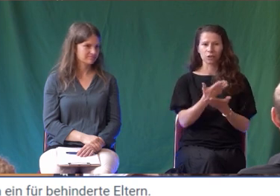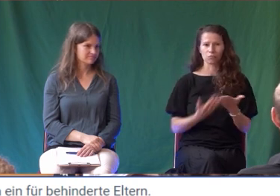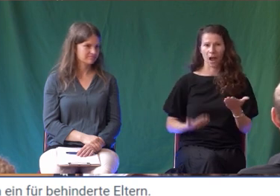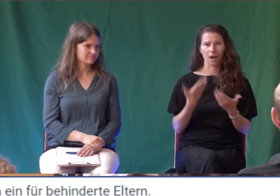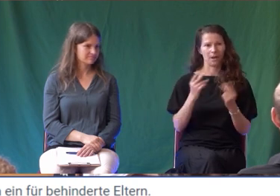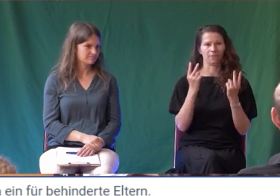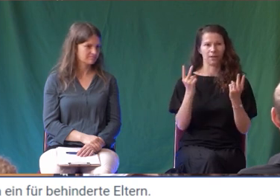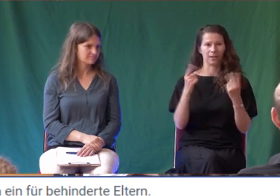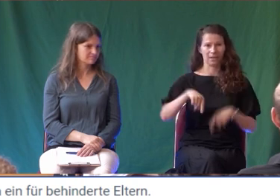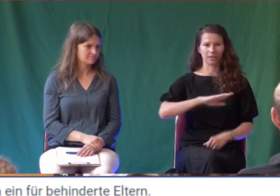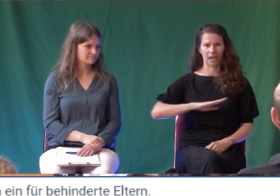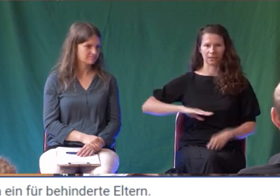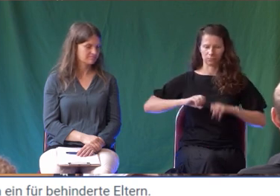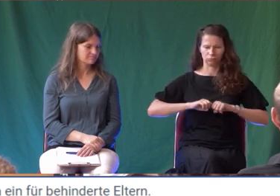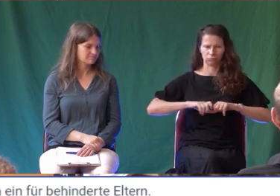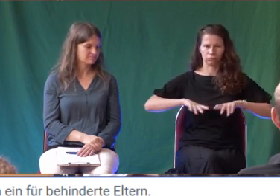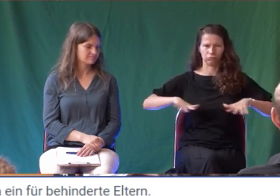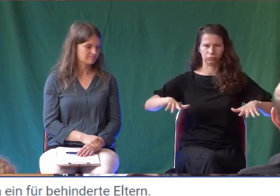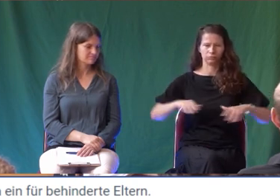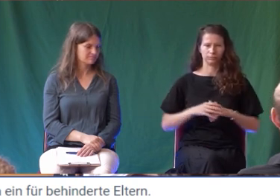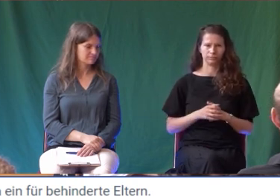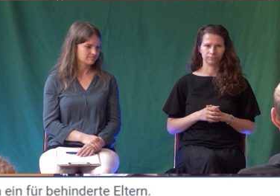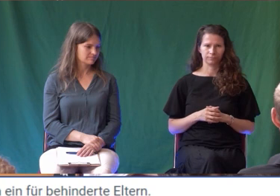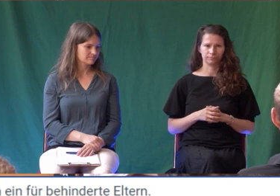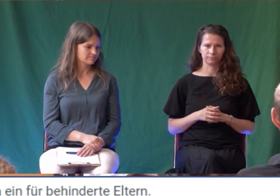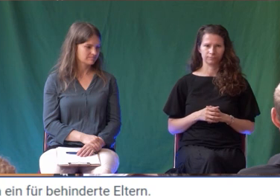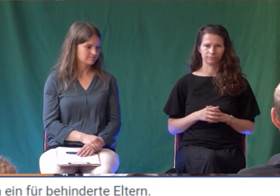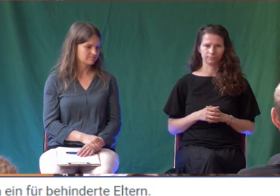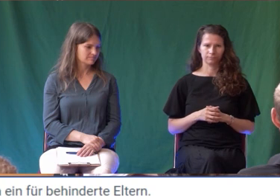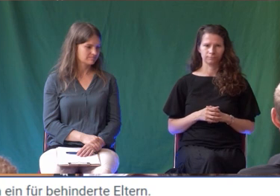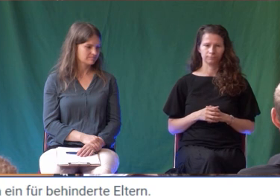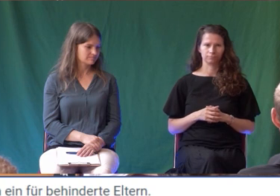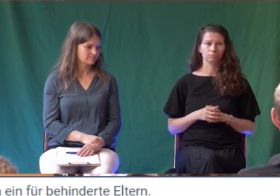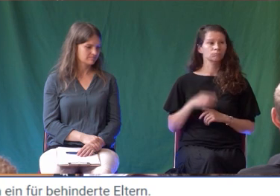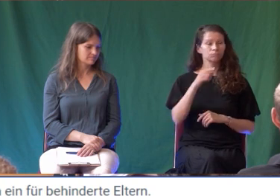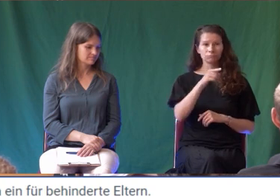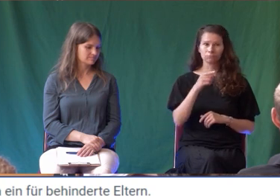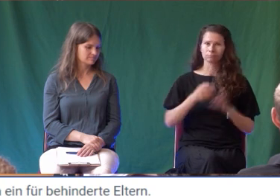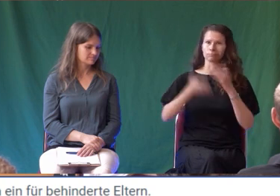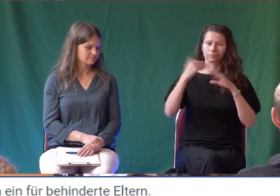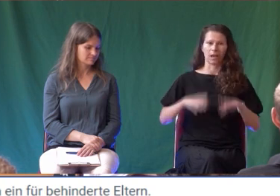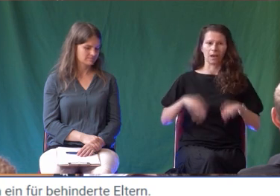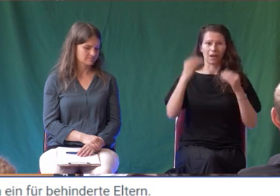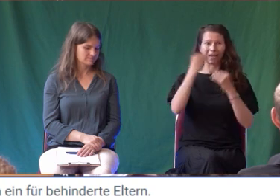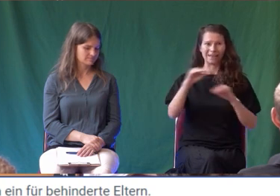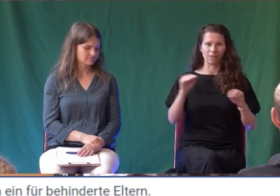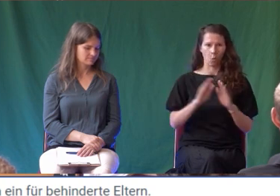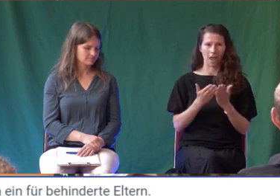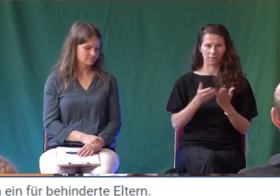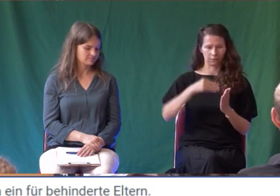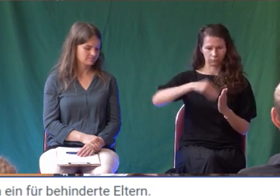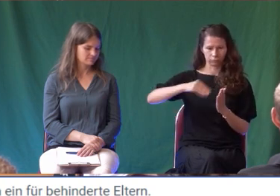hier in Sachsen sie haben erste Info Hefte gemacht über